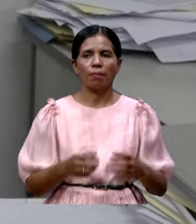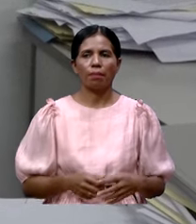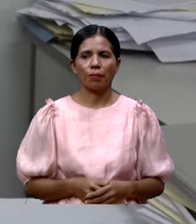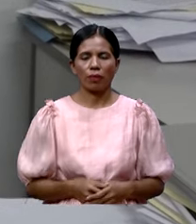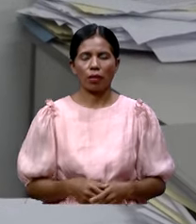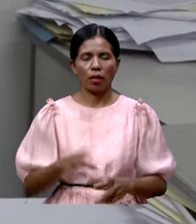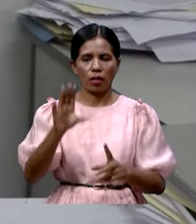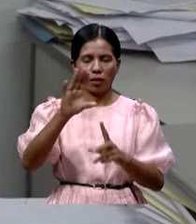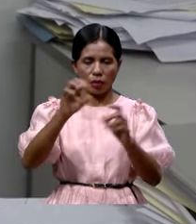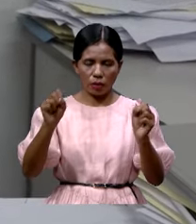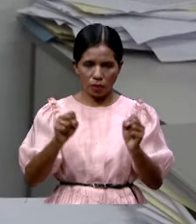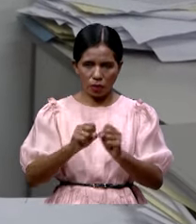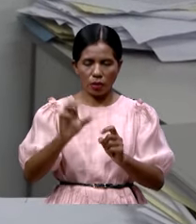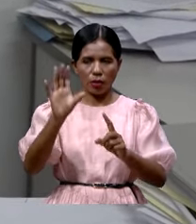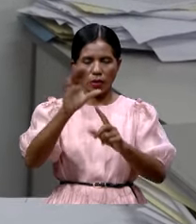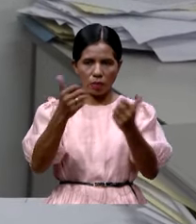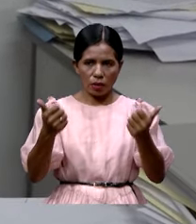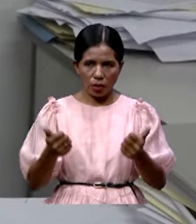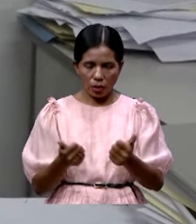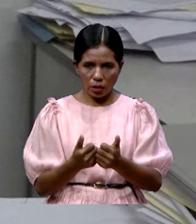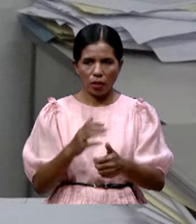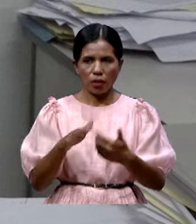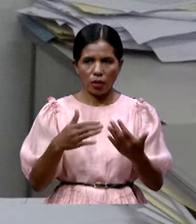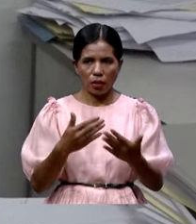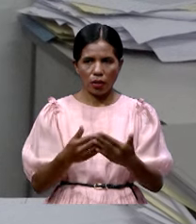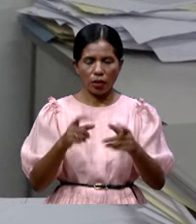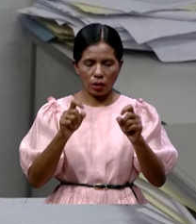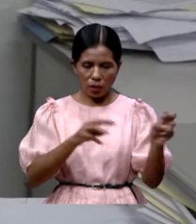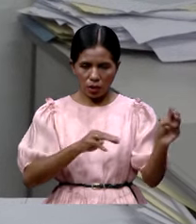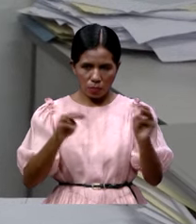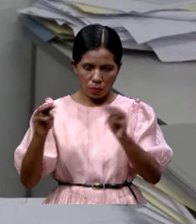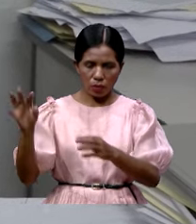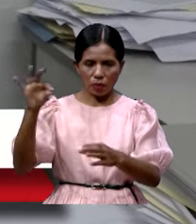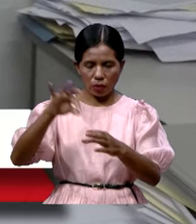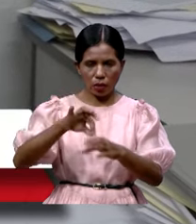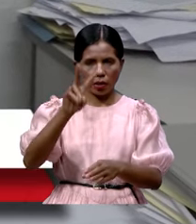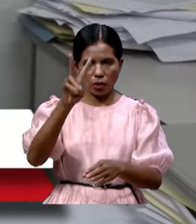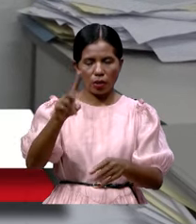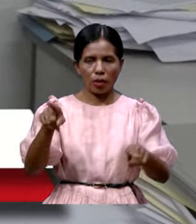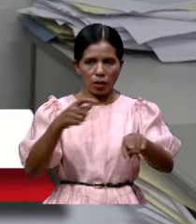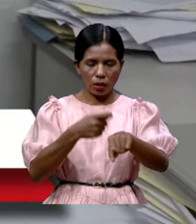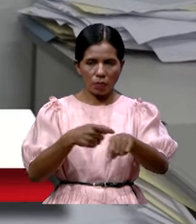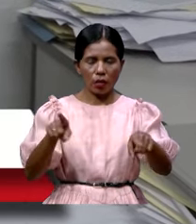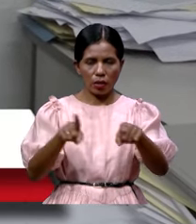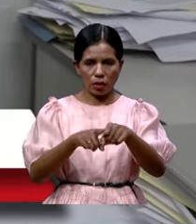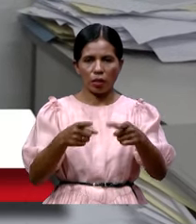se su se fi alle a sera eletto che lo sbalo te che avanza va secondo ronde e mes tempo anessa mes